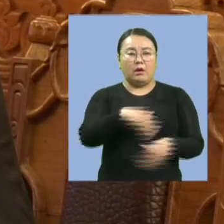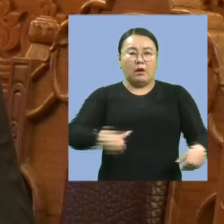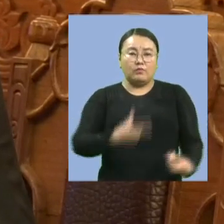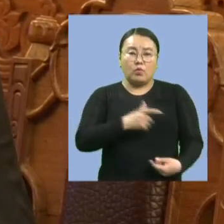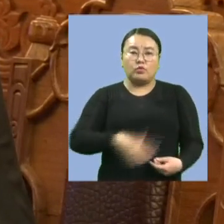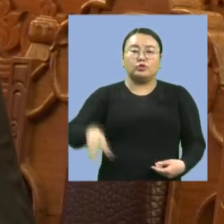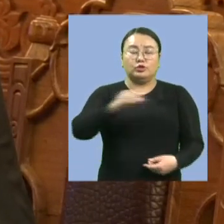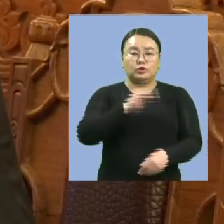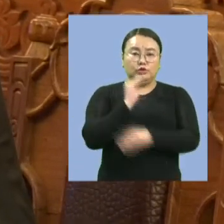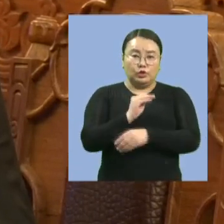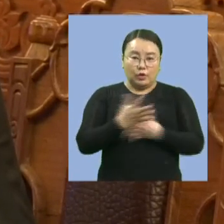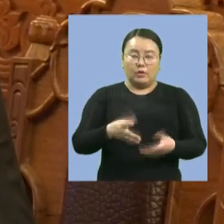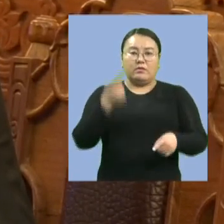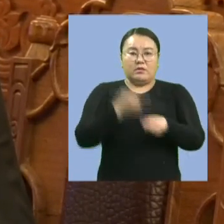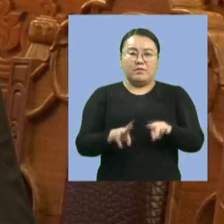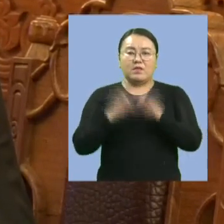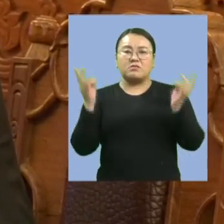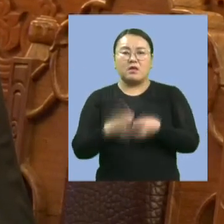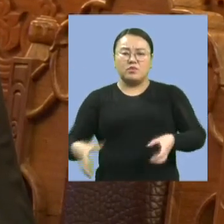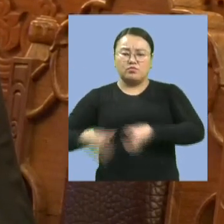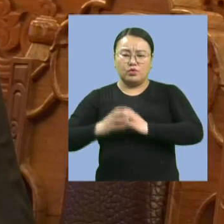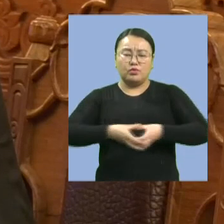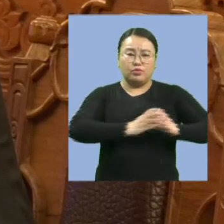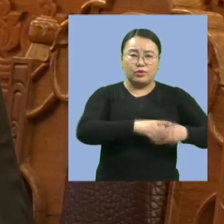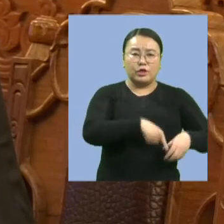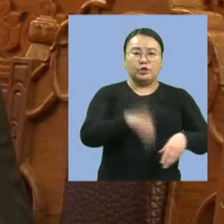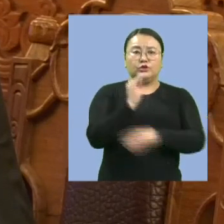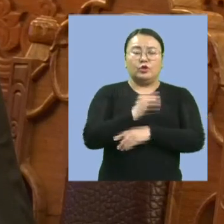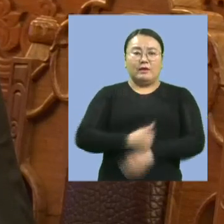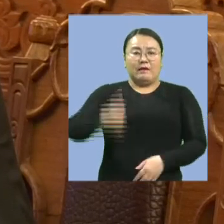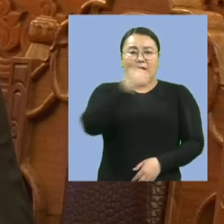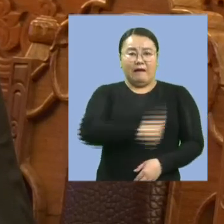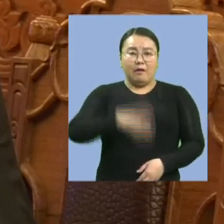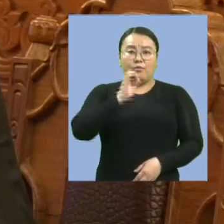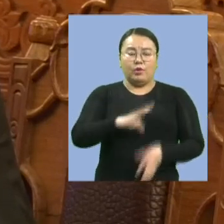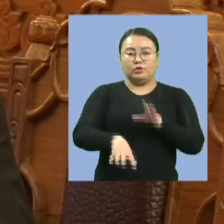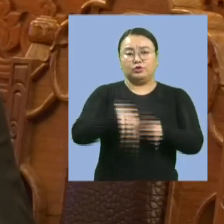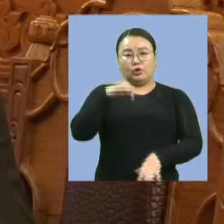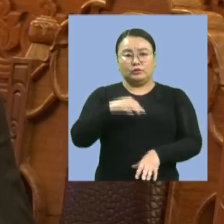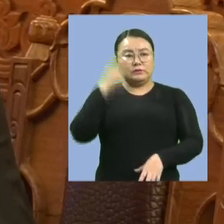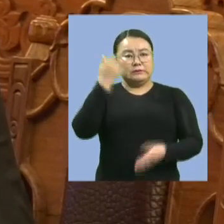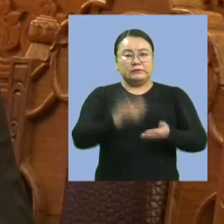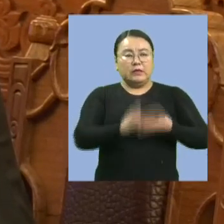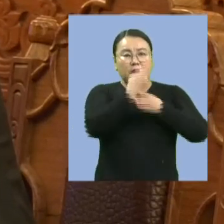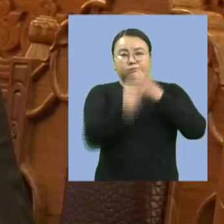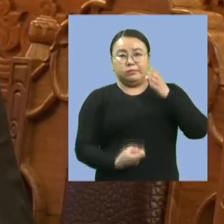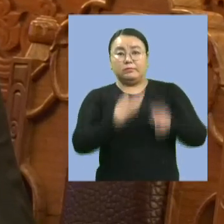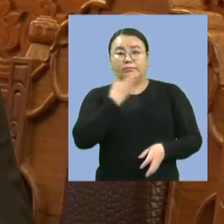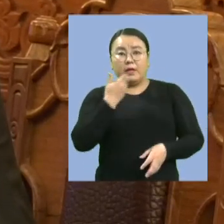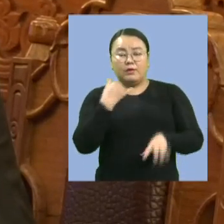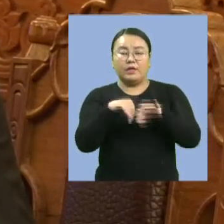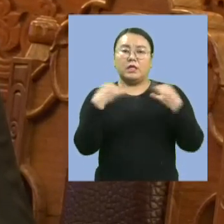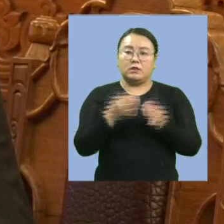цаашдад хүн амын төлөөлөл мөн нийгмийн бүлгүүдийн төлөөлөл гэсэн төлөөллийг хангаж сонгогчдын санал